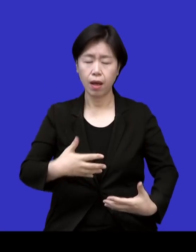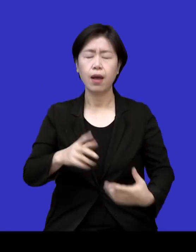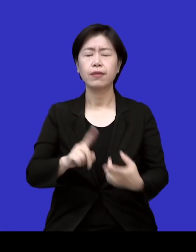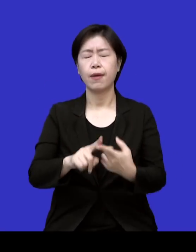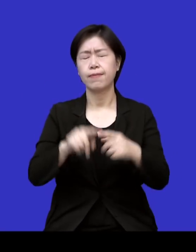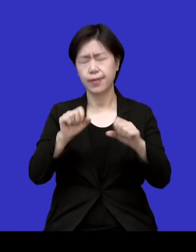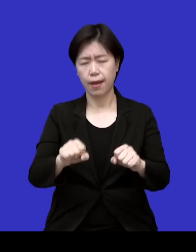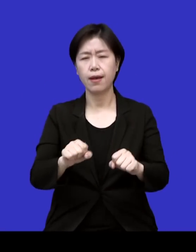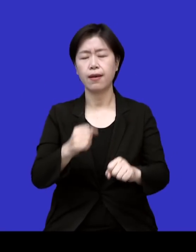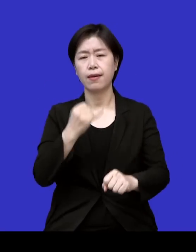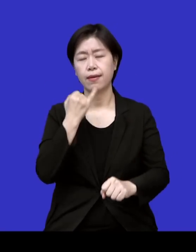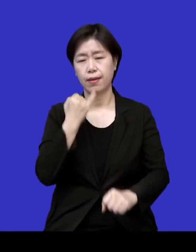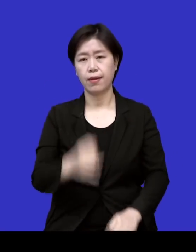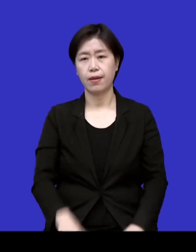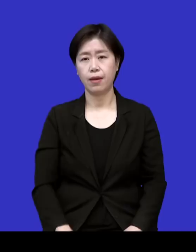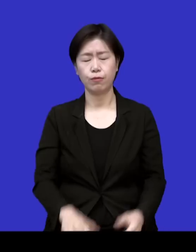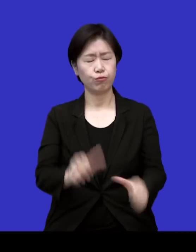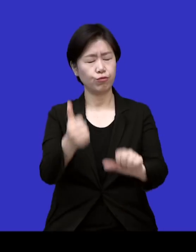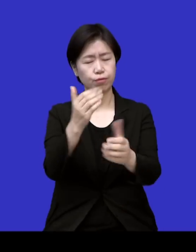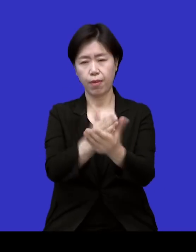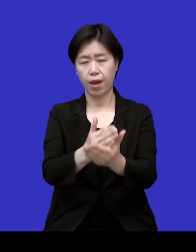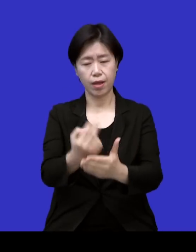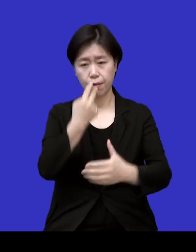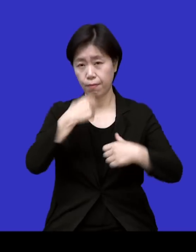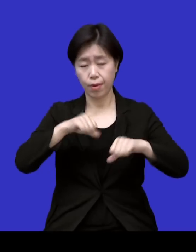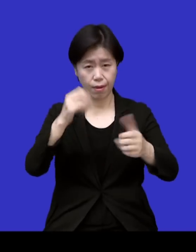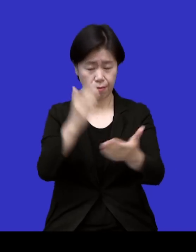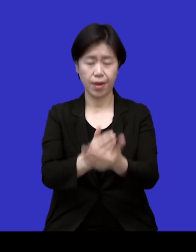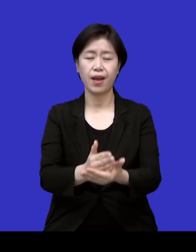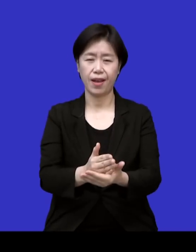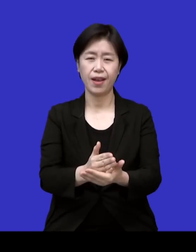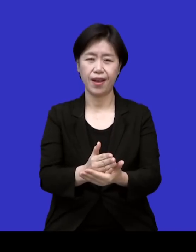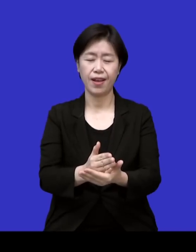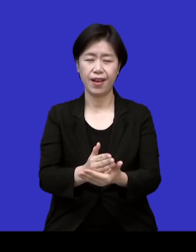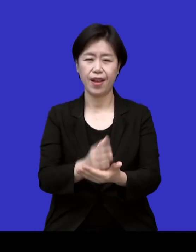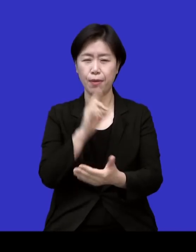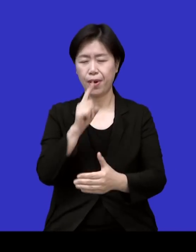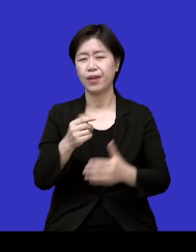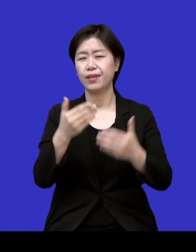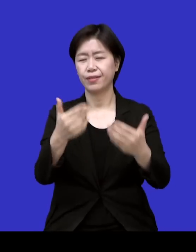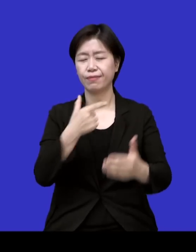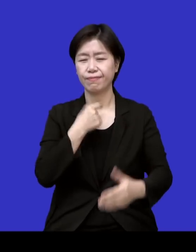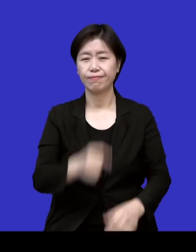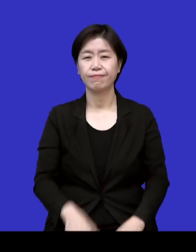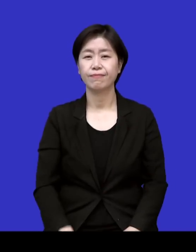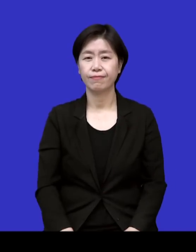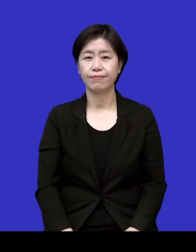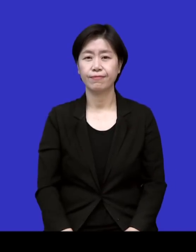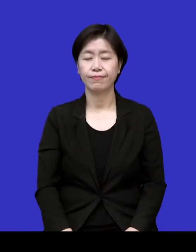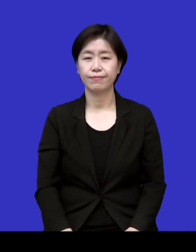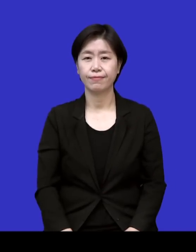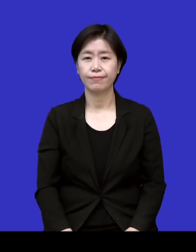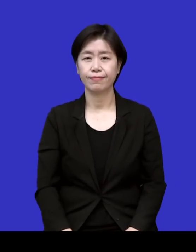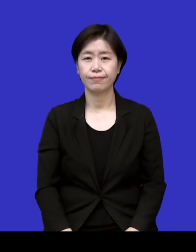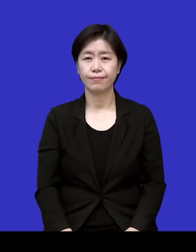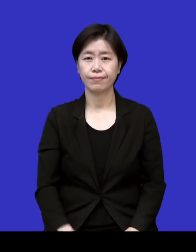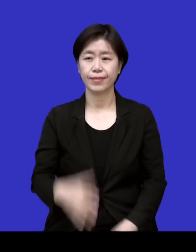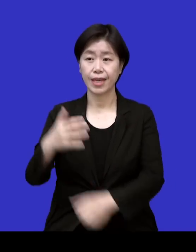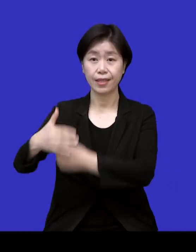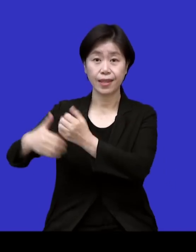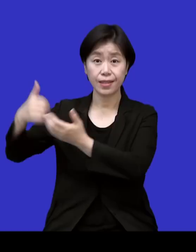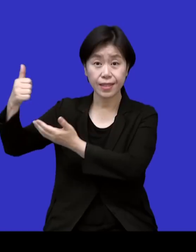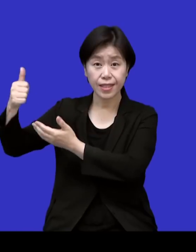않아도 되니까 네. 생명 포기하지 말고 살아있어라 이런 말을 꼭 해주고 싶고 네. 하나님의